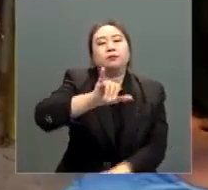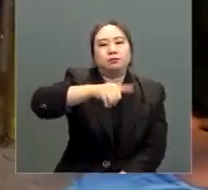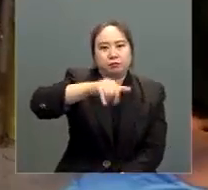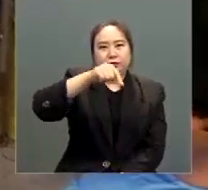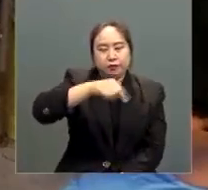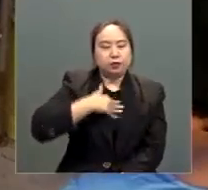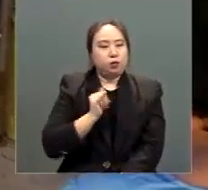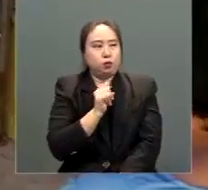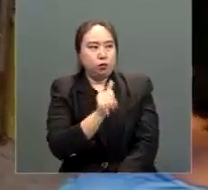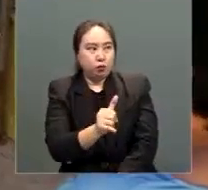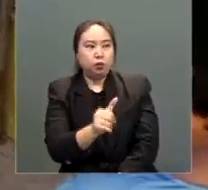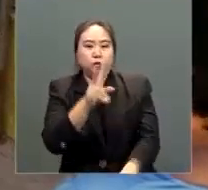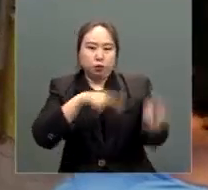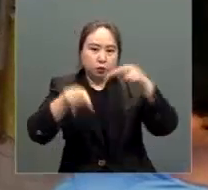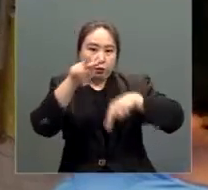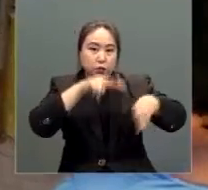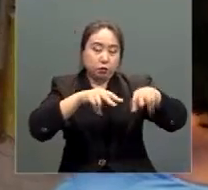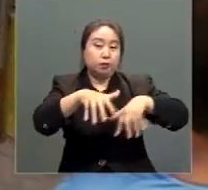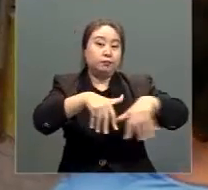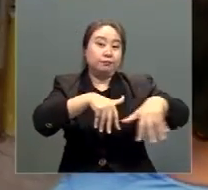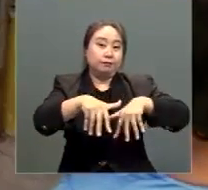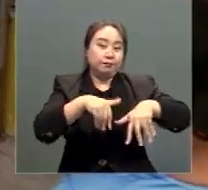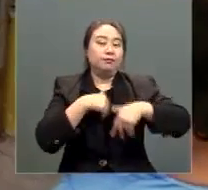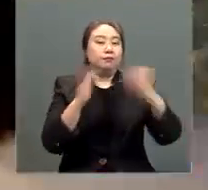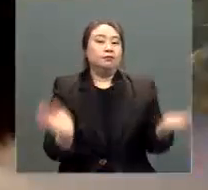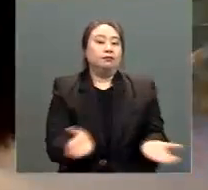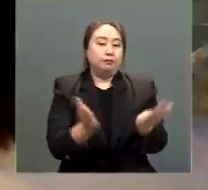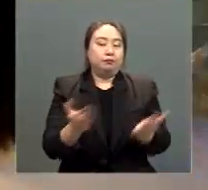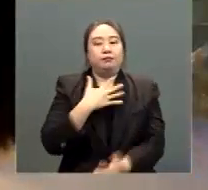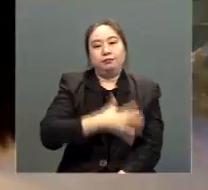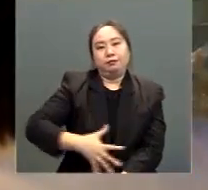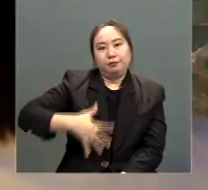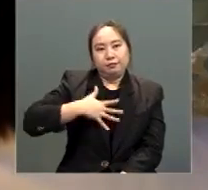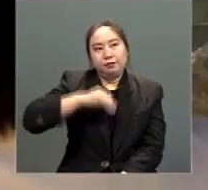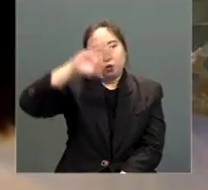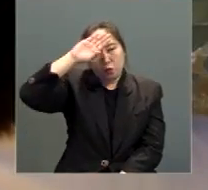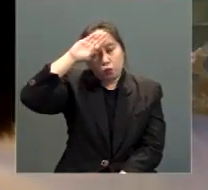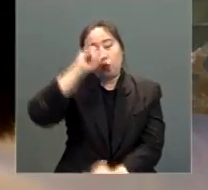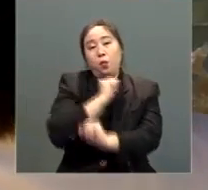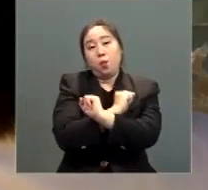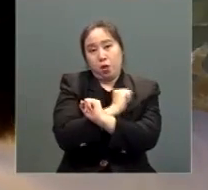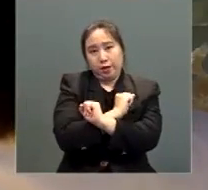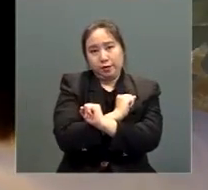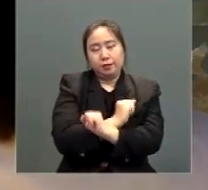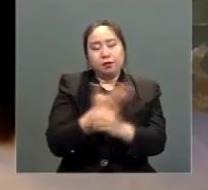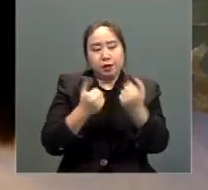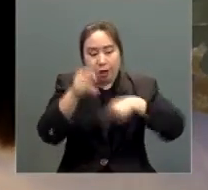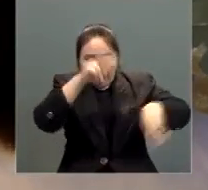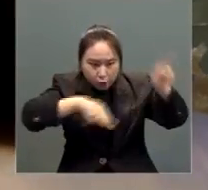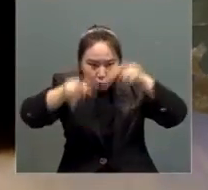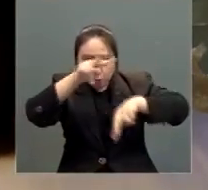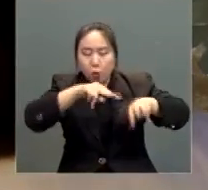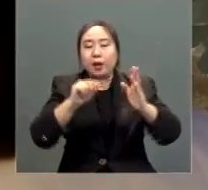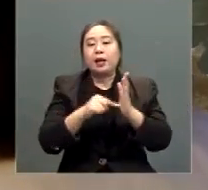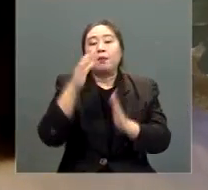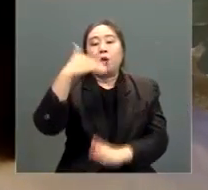พื้นที่ตรงนี้เพื่อที่จะให้คนในชุมชนนั้นเข้าถึงการส่งเสริมสุขภาพการป้องกันโรคซึ่งการตรวจแบบเชิงรุกเนี่ยนะฮะเริ่มตั้